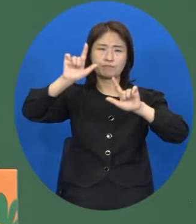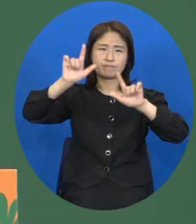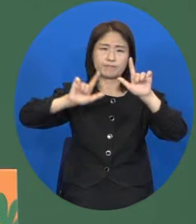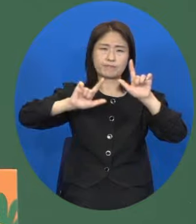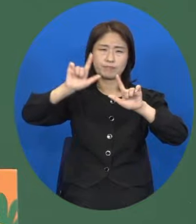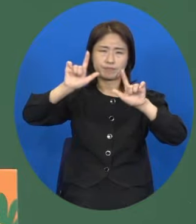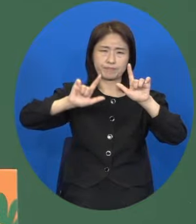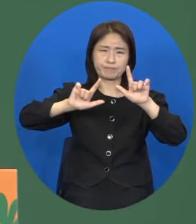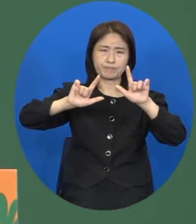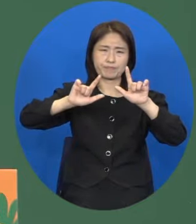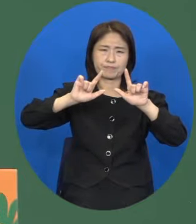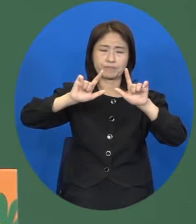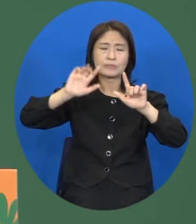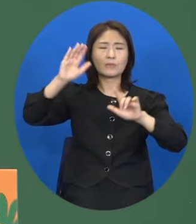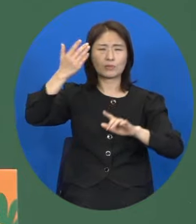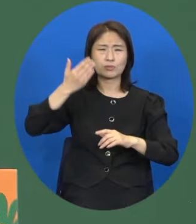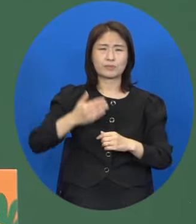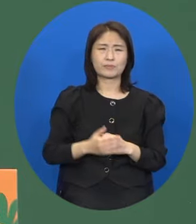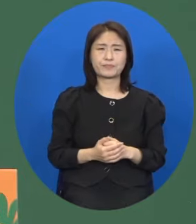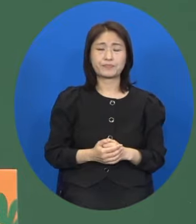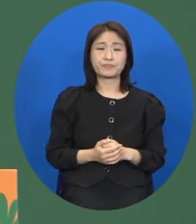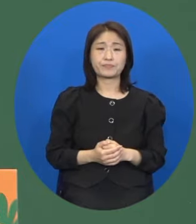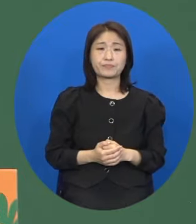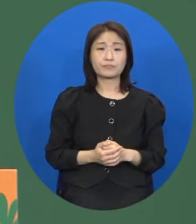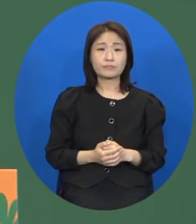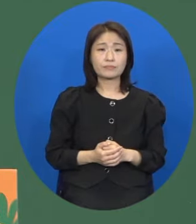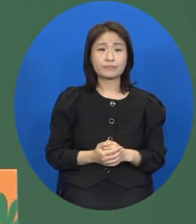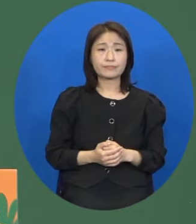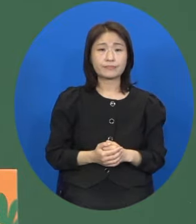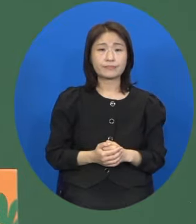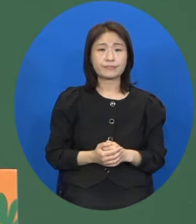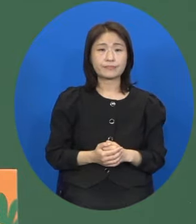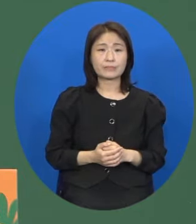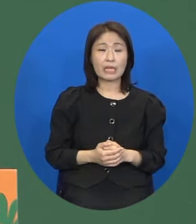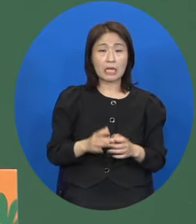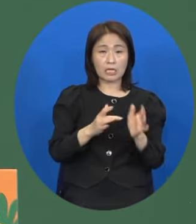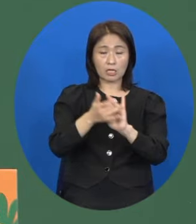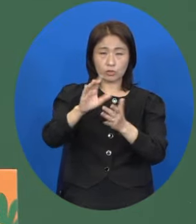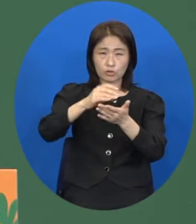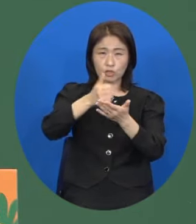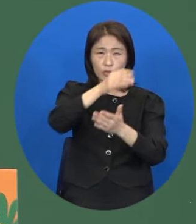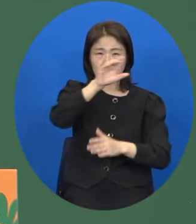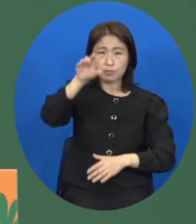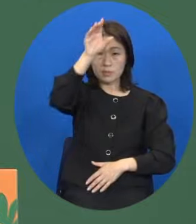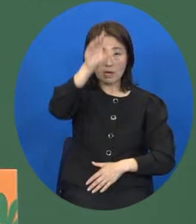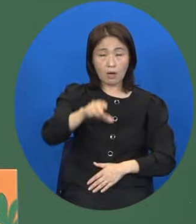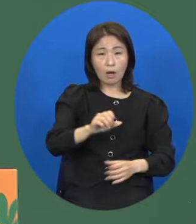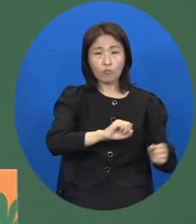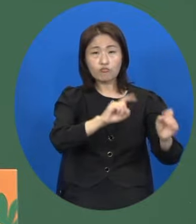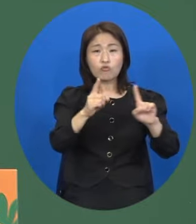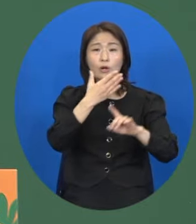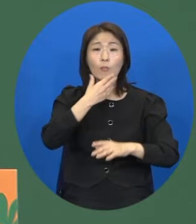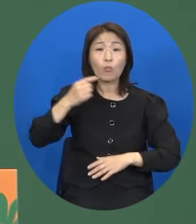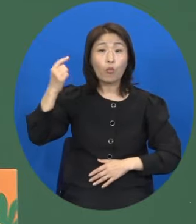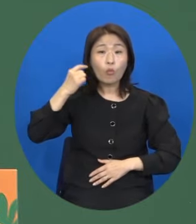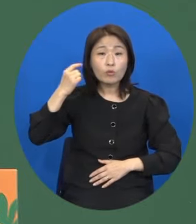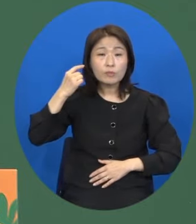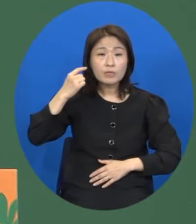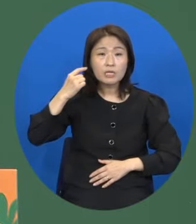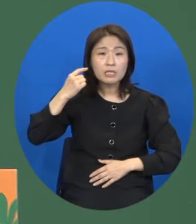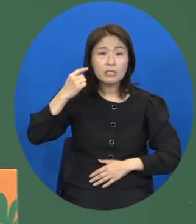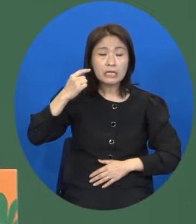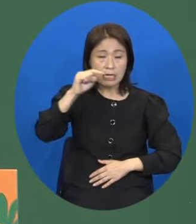존재가 되셨습니다. 그러므로 예수 그리스도의 십자가와 부활의 복음은 이 세상에 메인